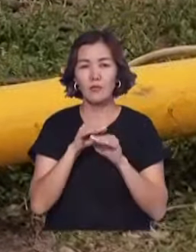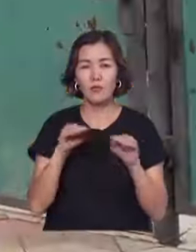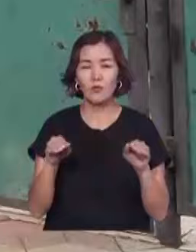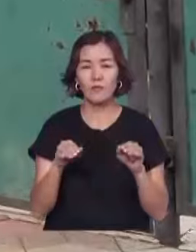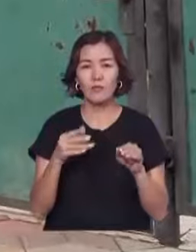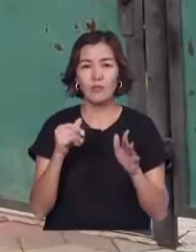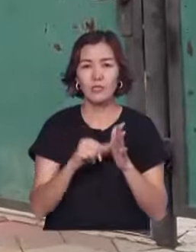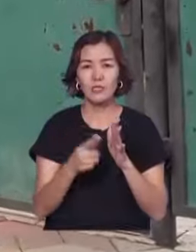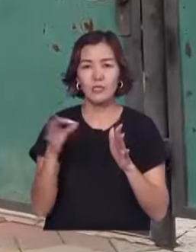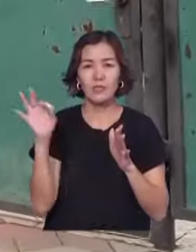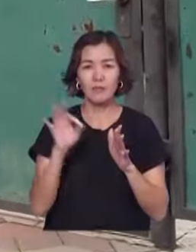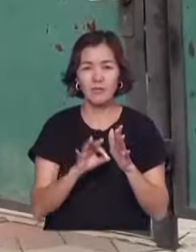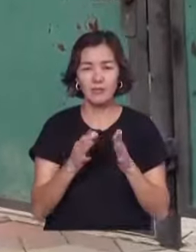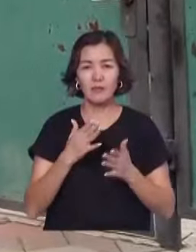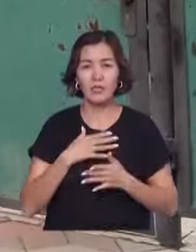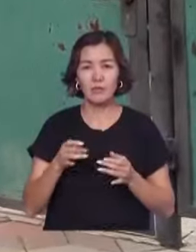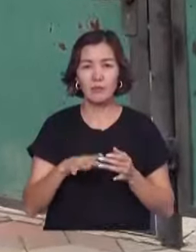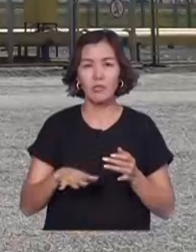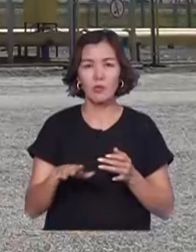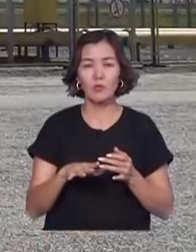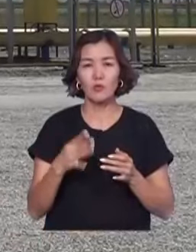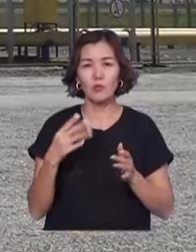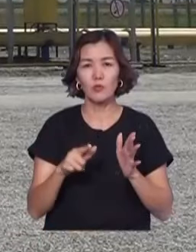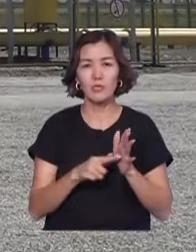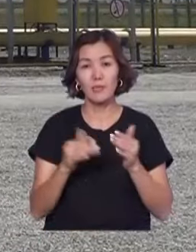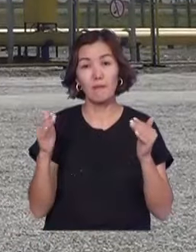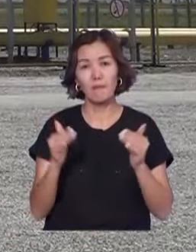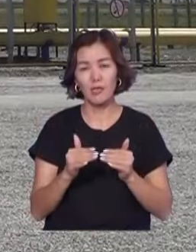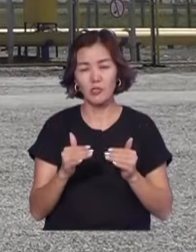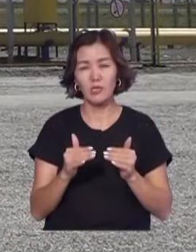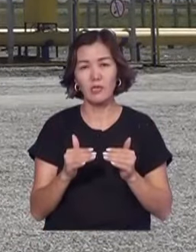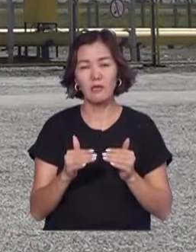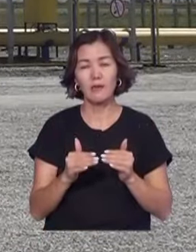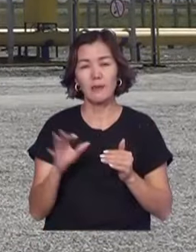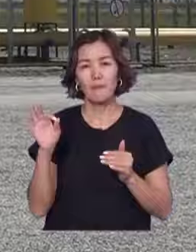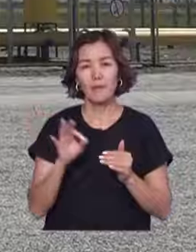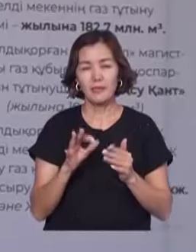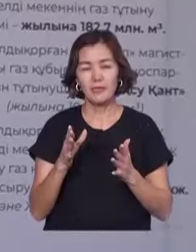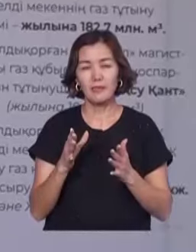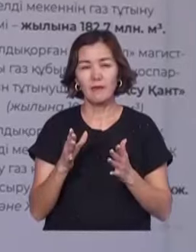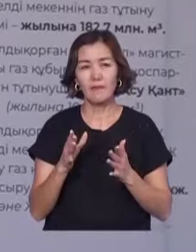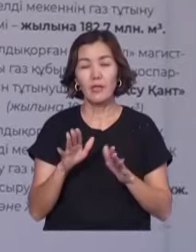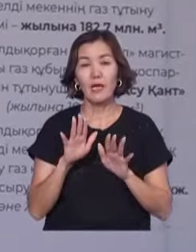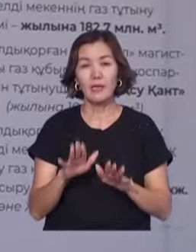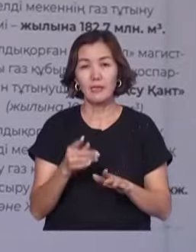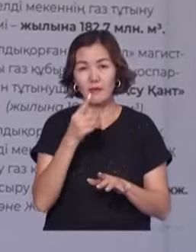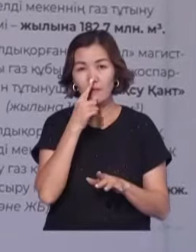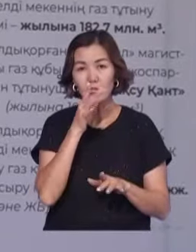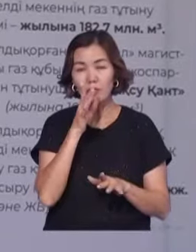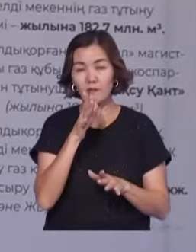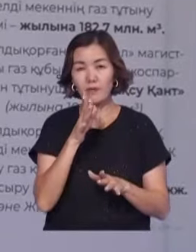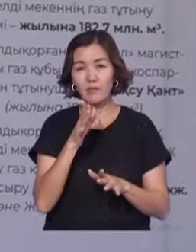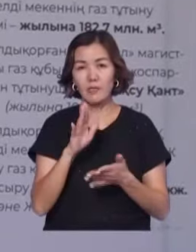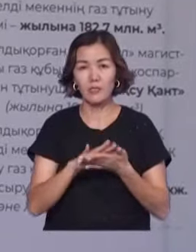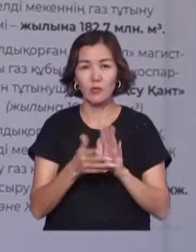составляет 60%, в нашем регионе пока эта цифра значительно меньше, а именно 47,5%. Однако в ближайшее время